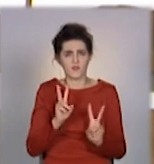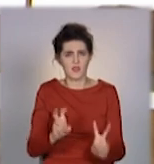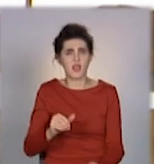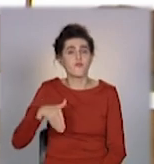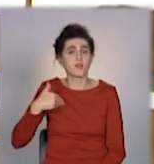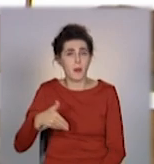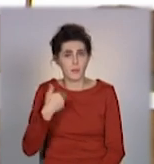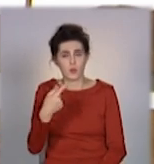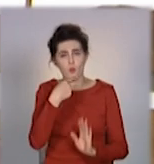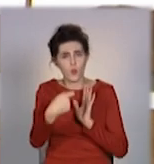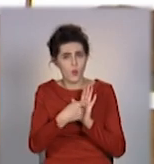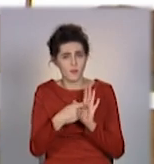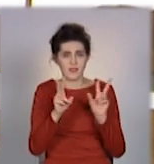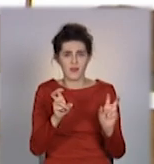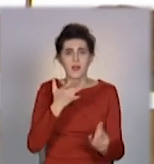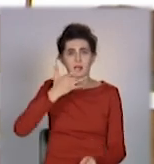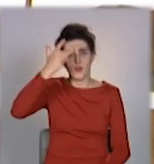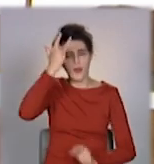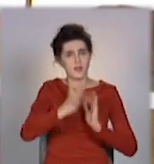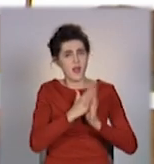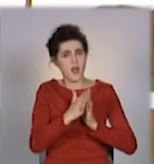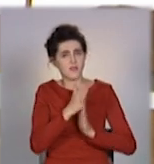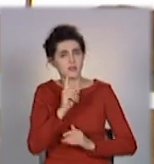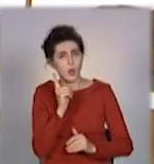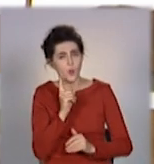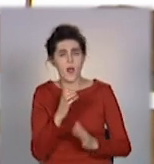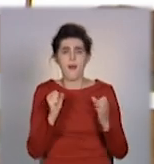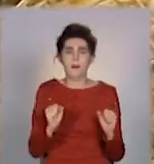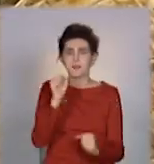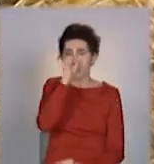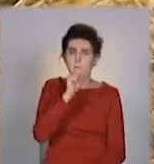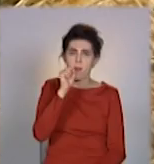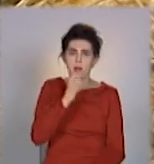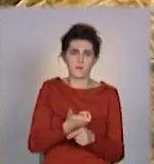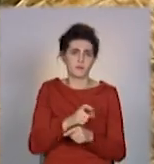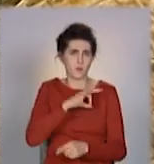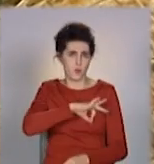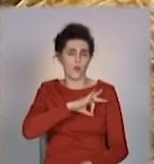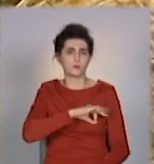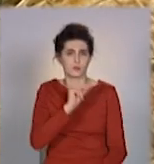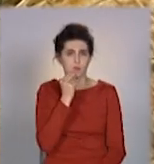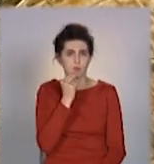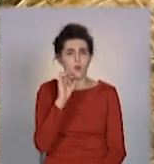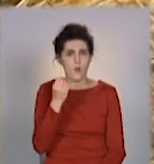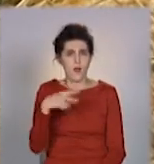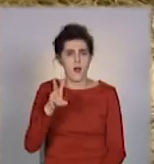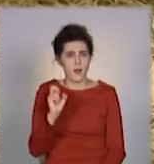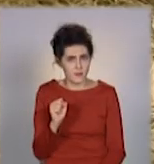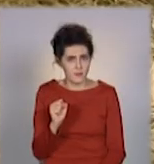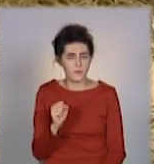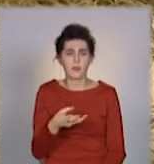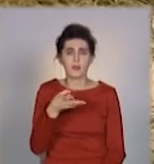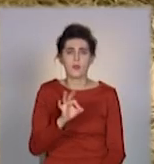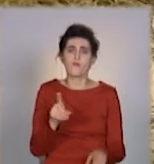би літом травки багато зелененької. Да, ёлочка теж вона як би зелененька. Та якщо ялинку згодувати нікому, вона все